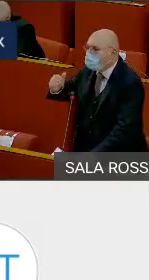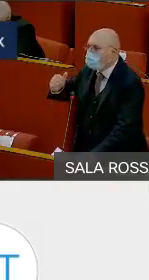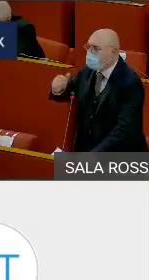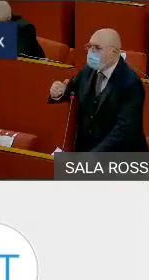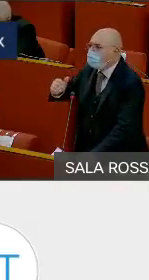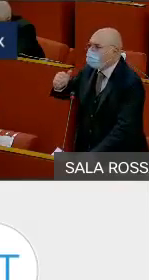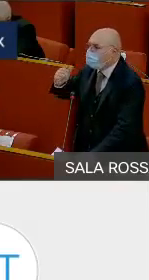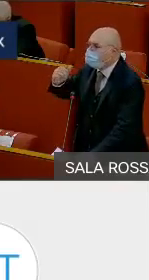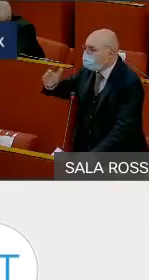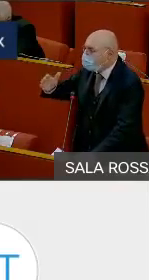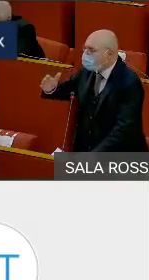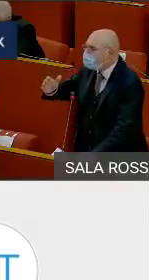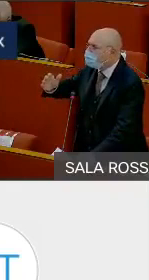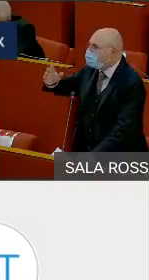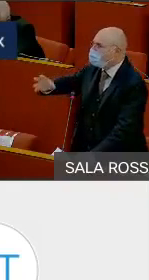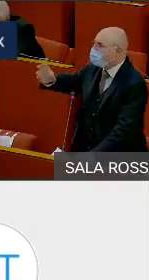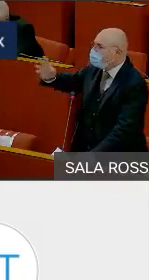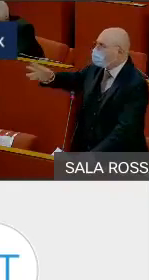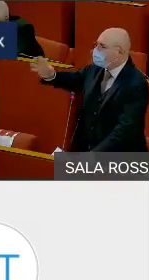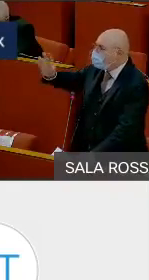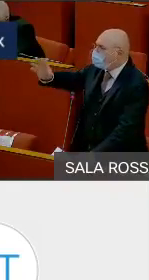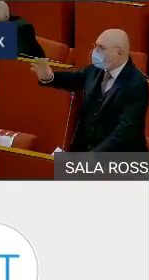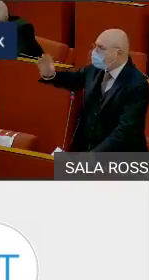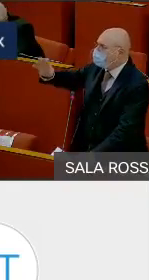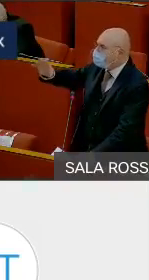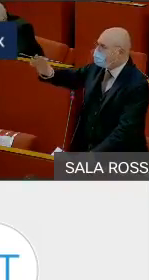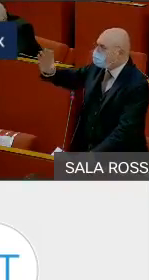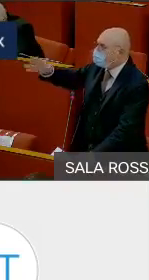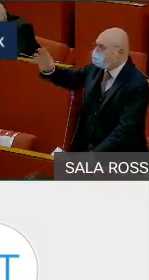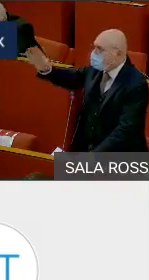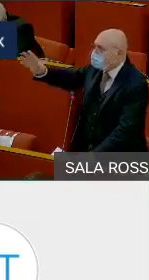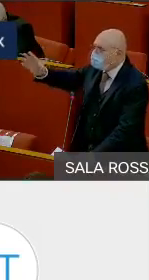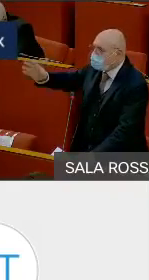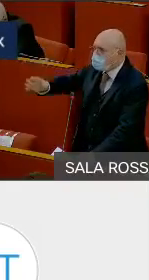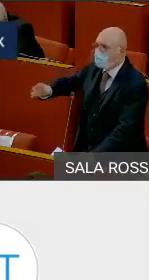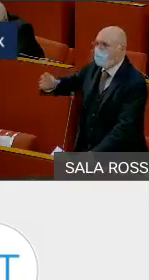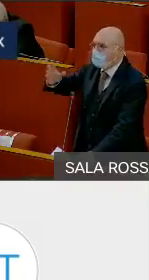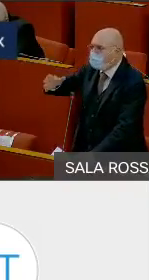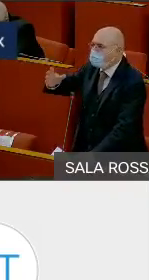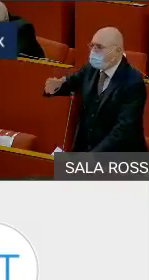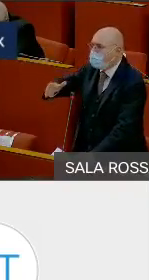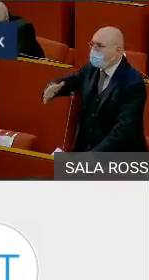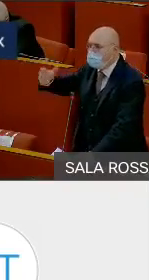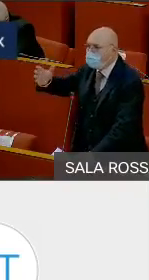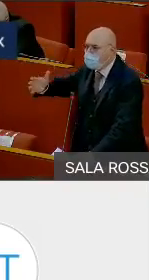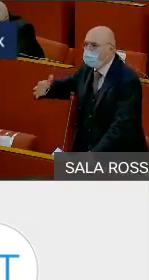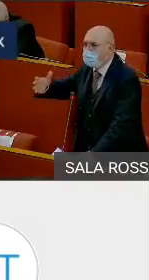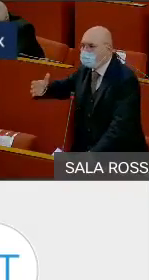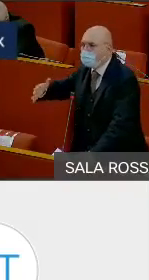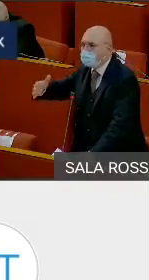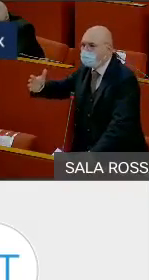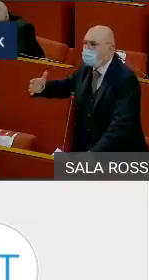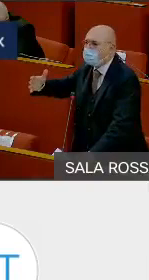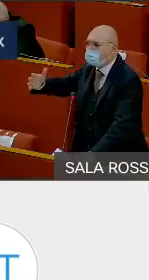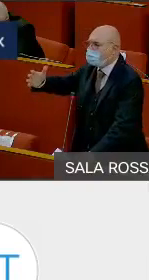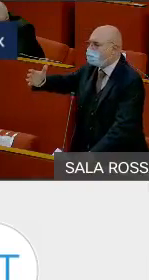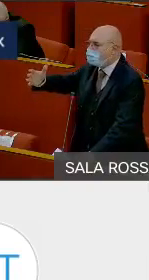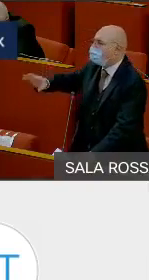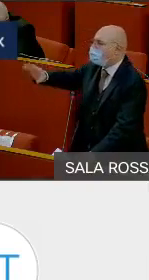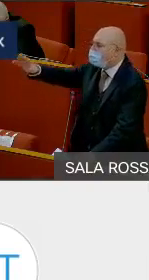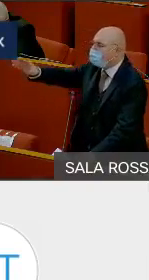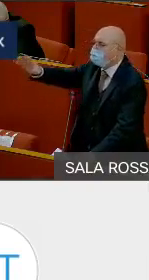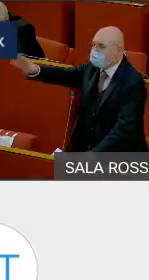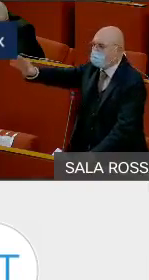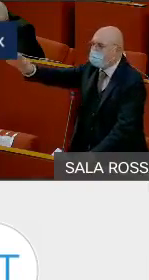castani adorno glielo abbiamo già detto se tu li rimetti a posto con un bel restauro filologico noi ti diamo un premio in termini di possibilità di